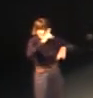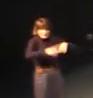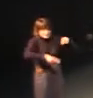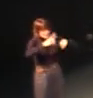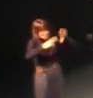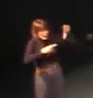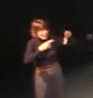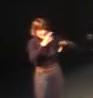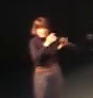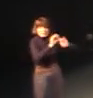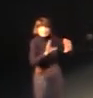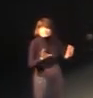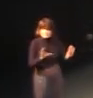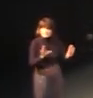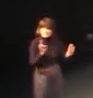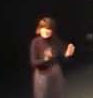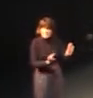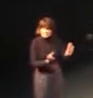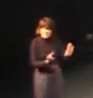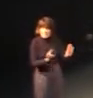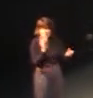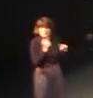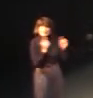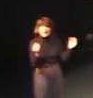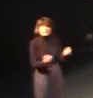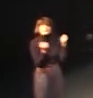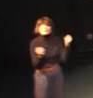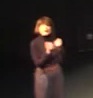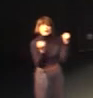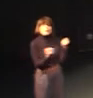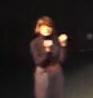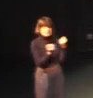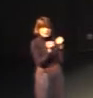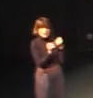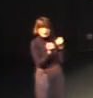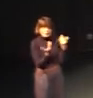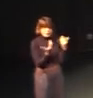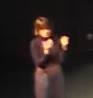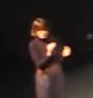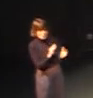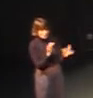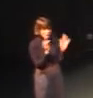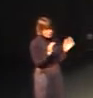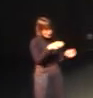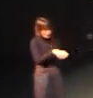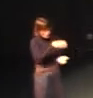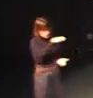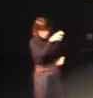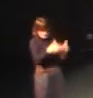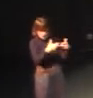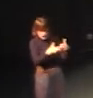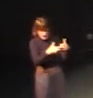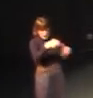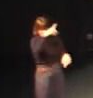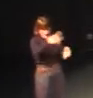donc de ses activités relatives aux ressources minérales de l'interdiction parlant de ses activités relatives aux ressources minérales en fait au dernier